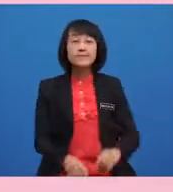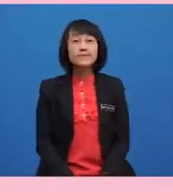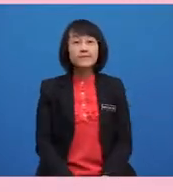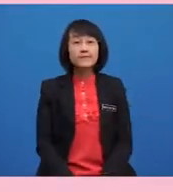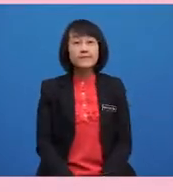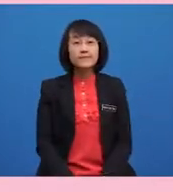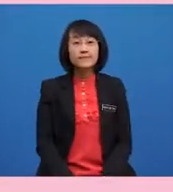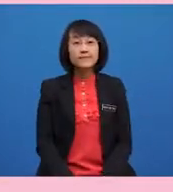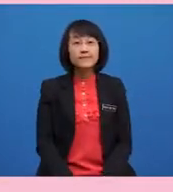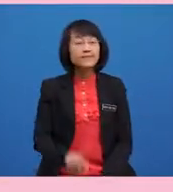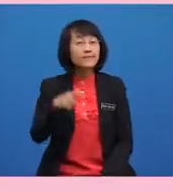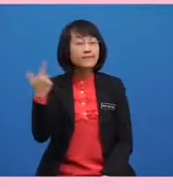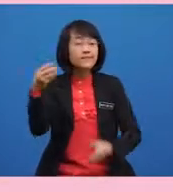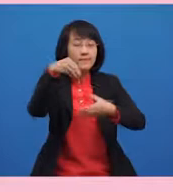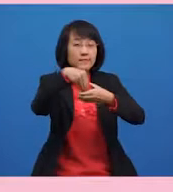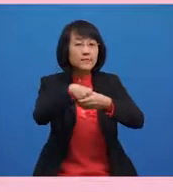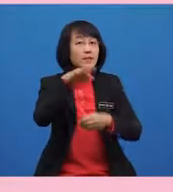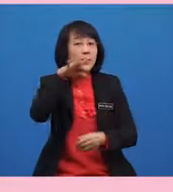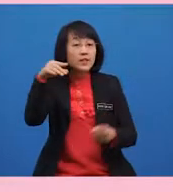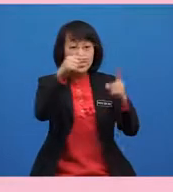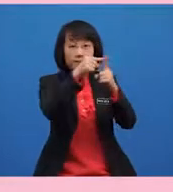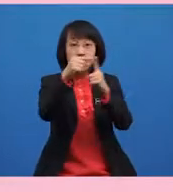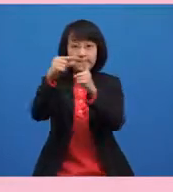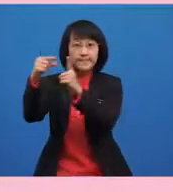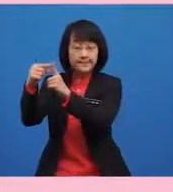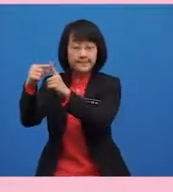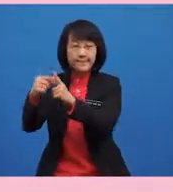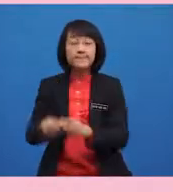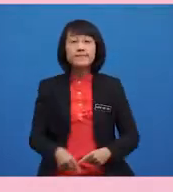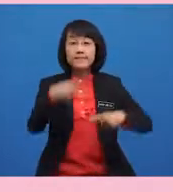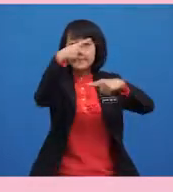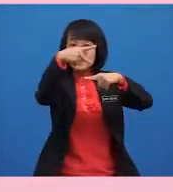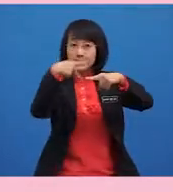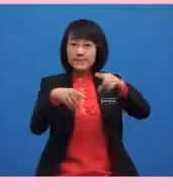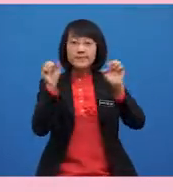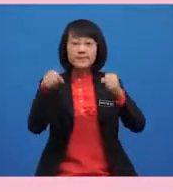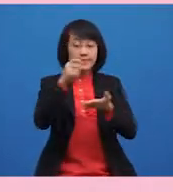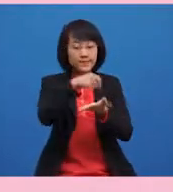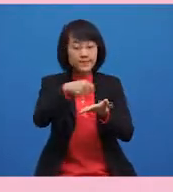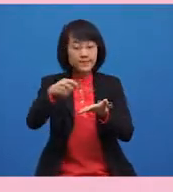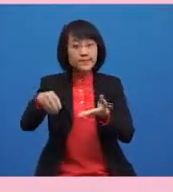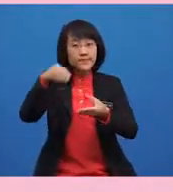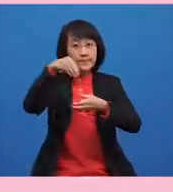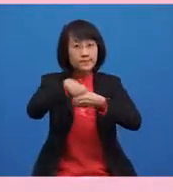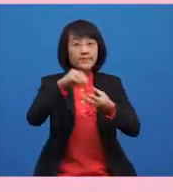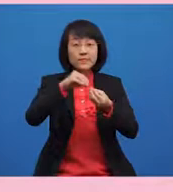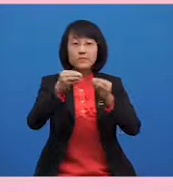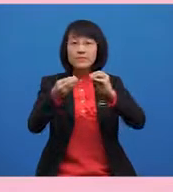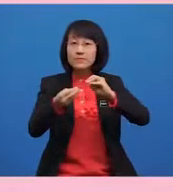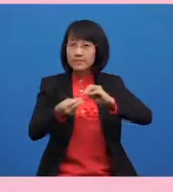daripada dalam bentuk perkataan, pecahan juga boleh ditulis dalam bentuk